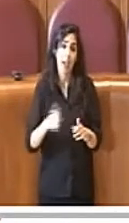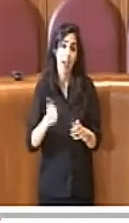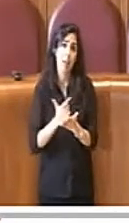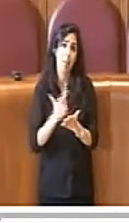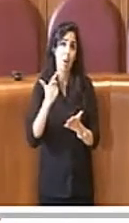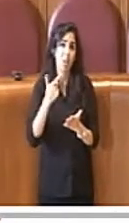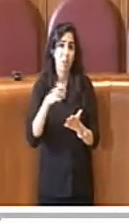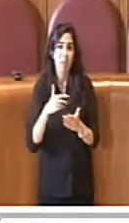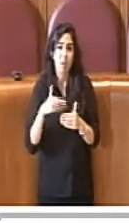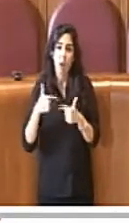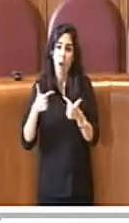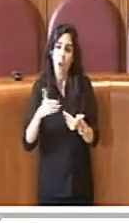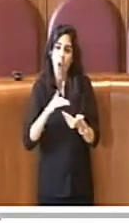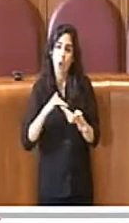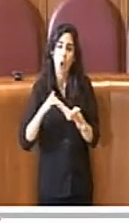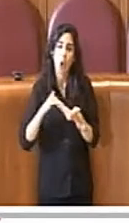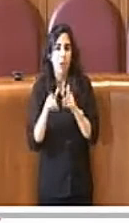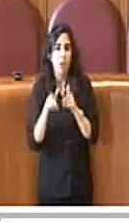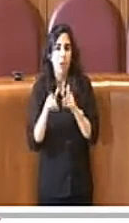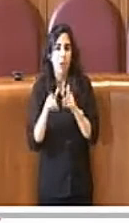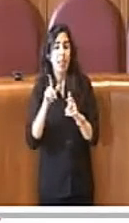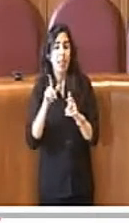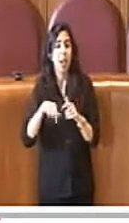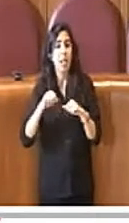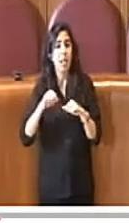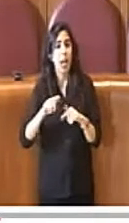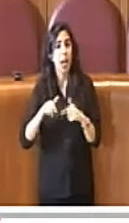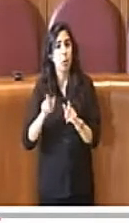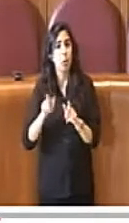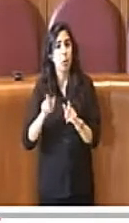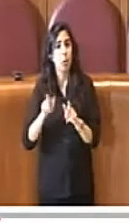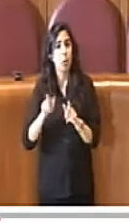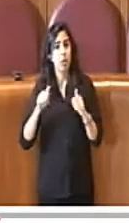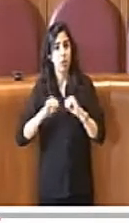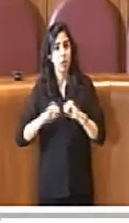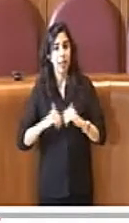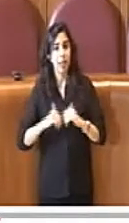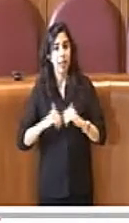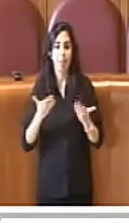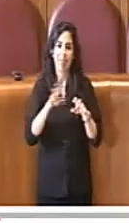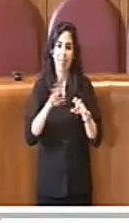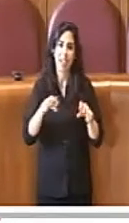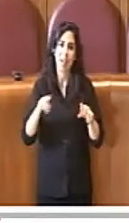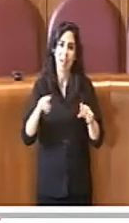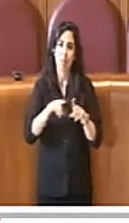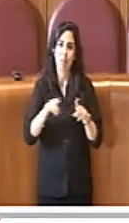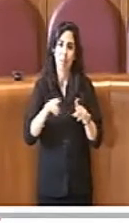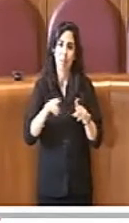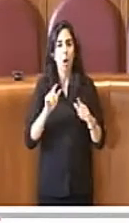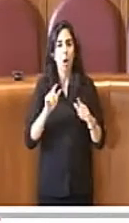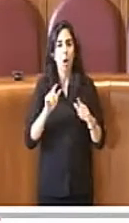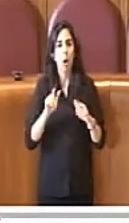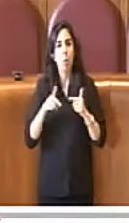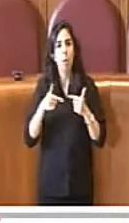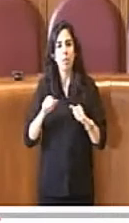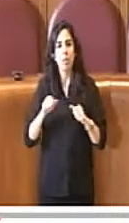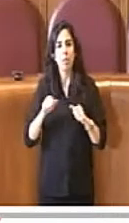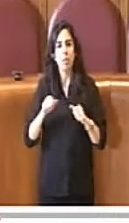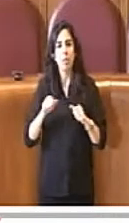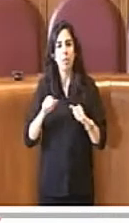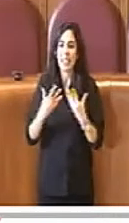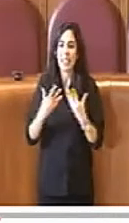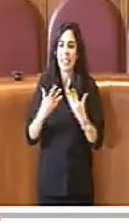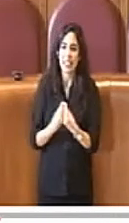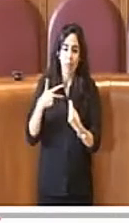di vista sociale e della salute dei cittadini. Infatti, tali impianti svolgono un'importantissima funzione di aggregazione sociale in loco